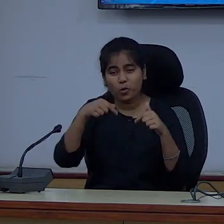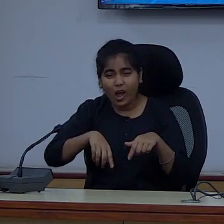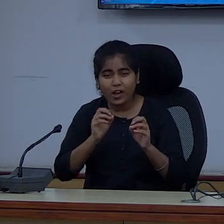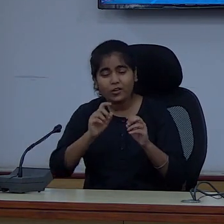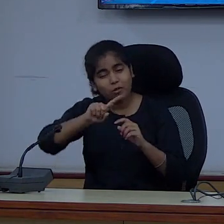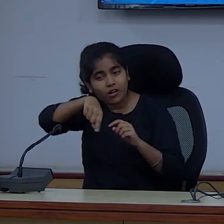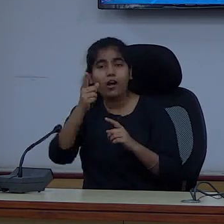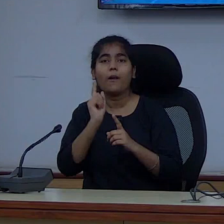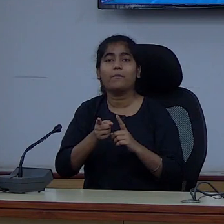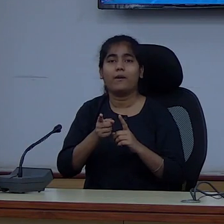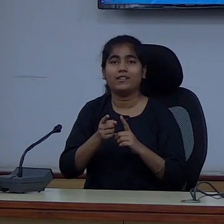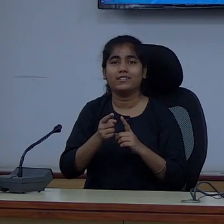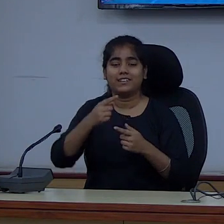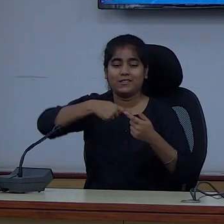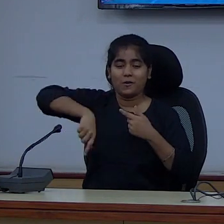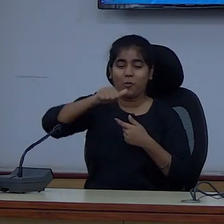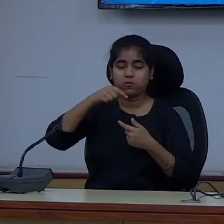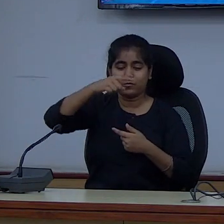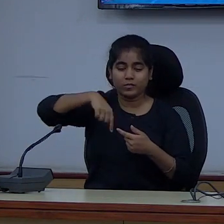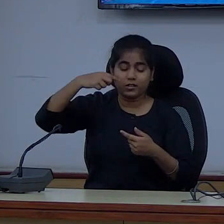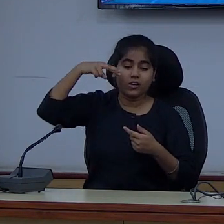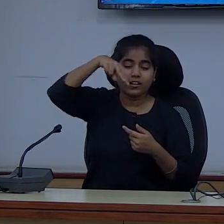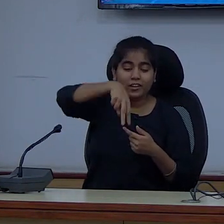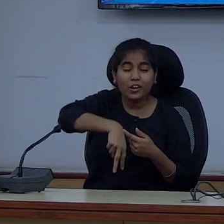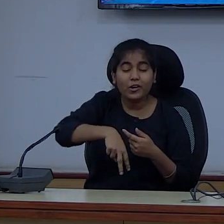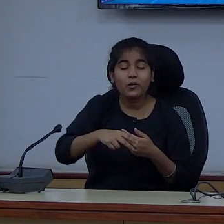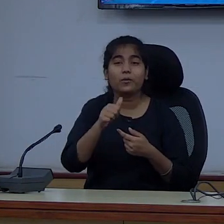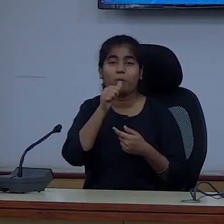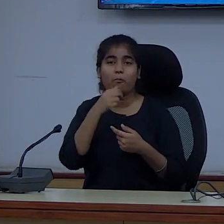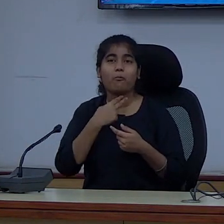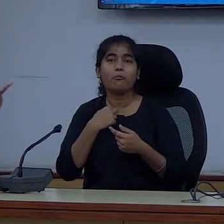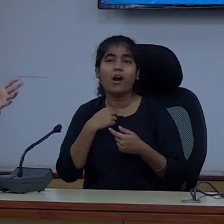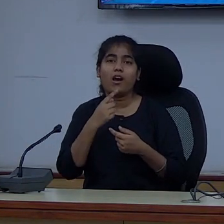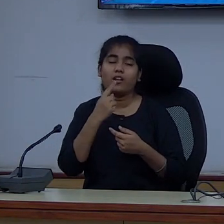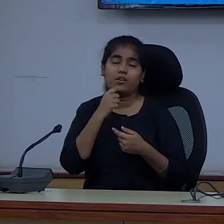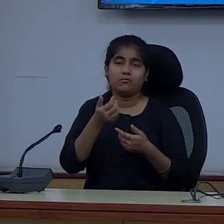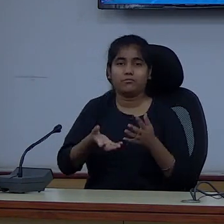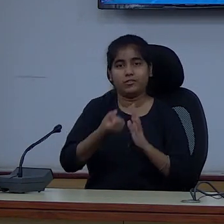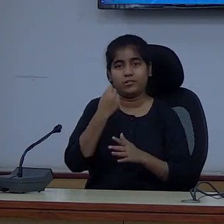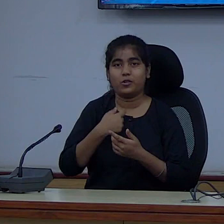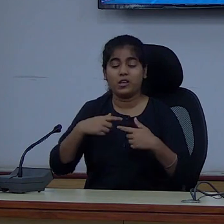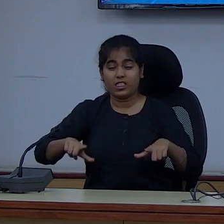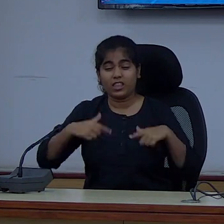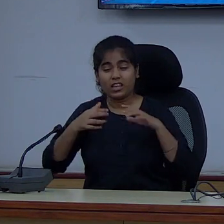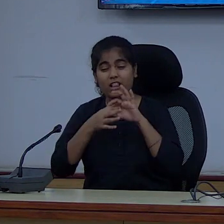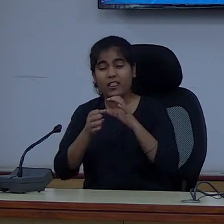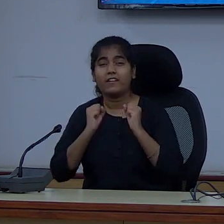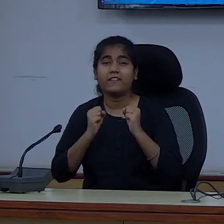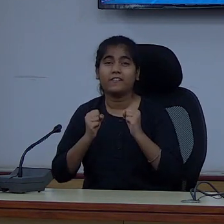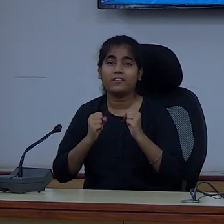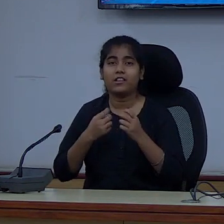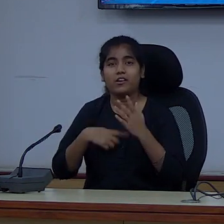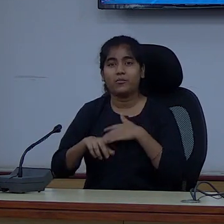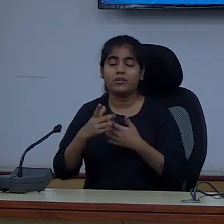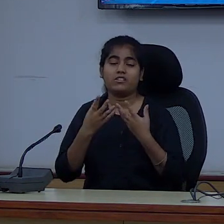भी एग्री करेंगे डॉक्टर भारती, आप भी सुने कि कर्म करो तो फल मिलता है, आज नहीं तो कल मिलता है, और जितना गहरा कुआं देखो उतना